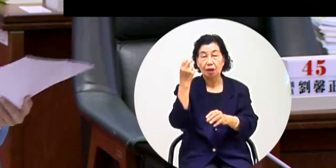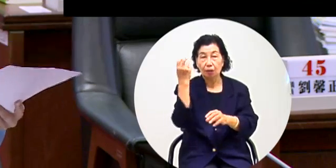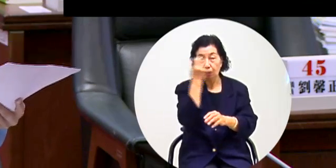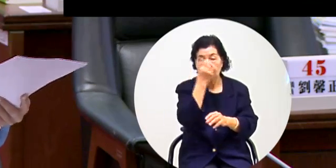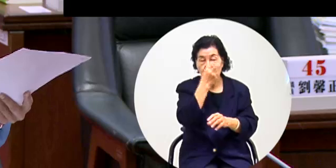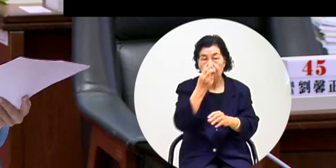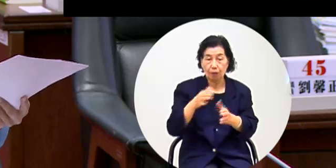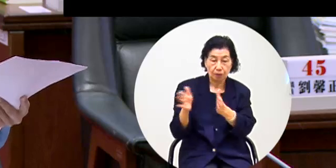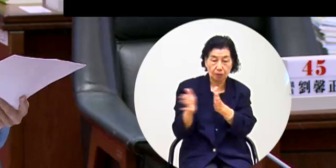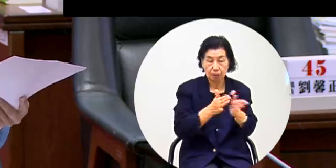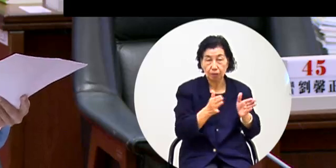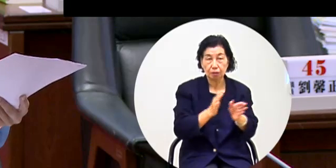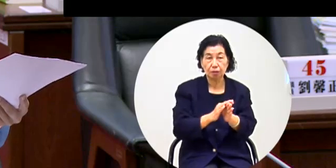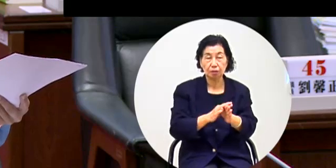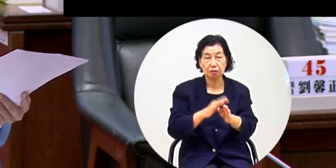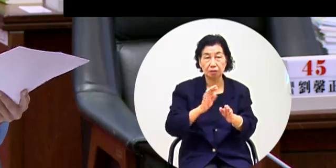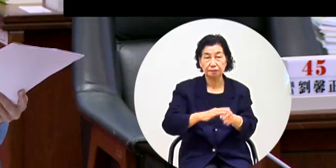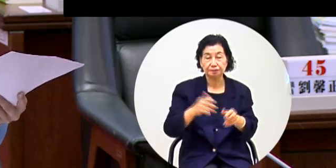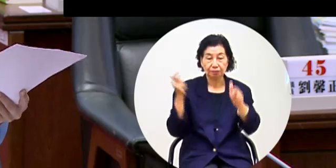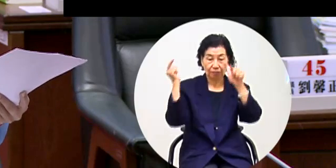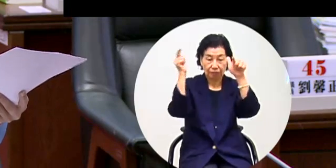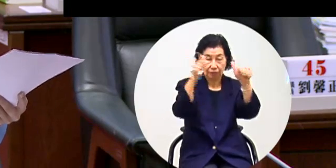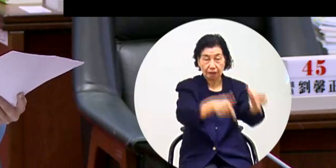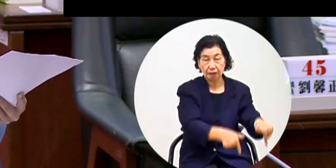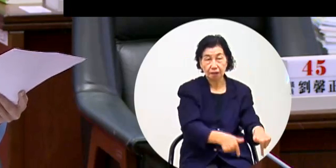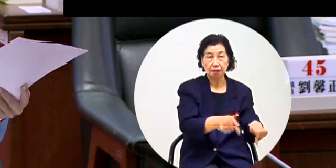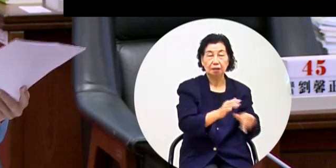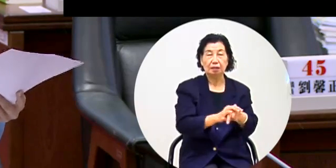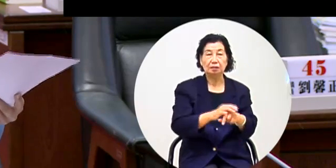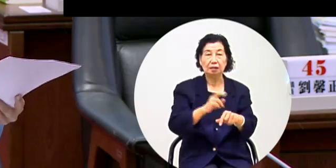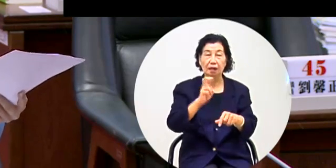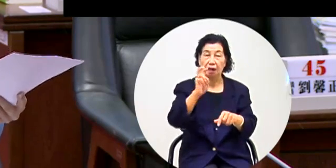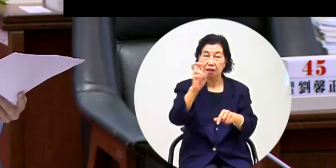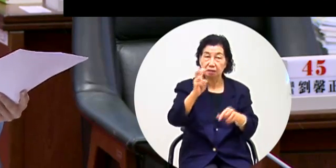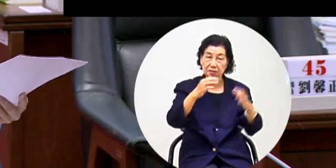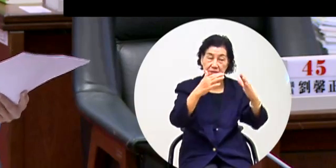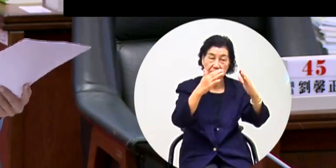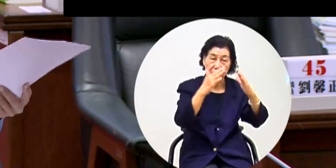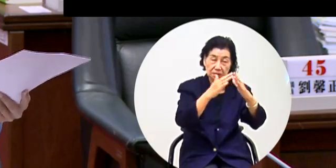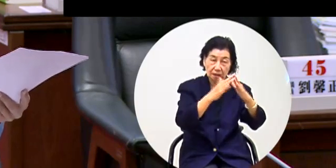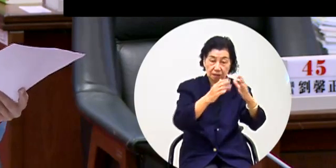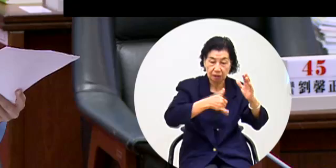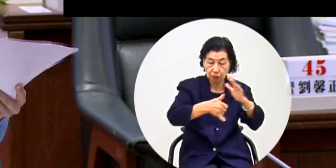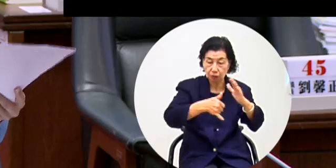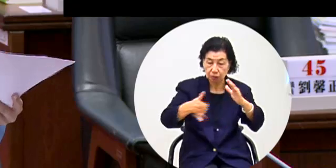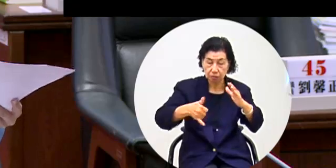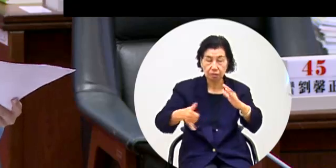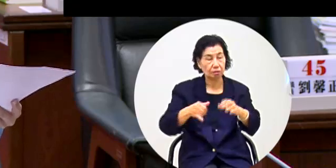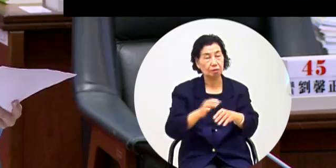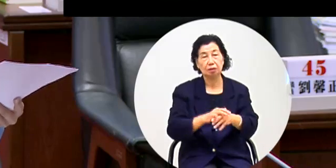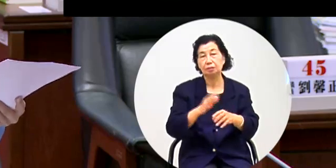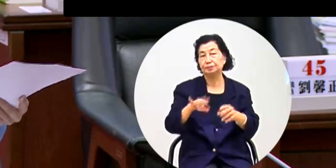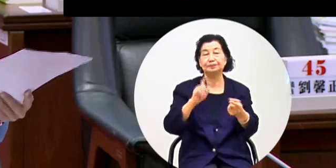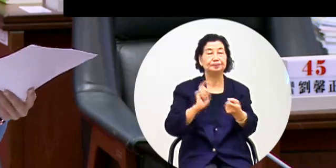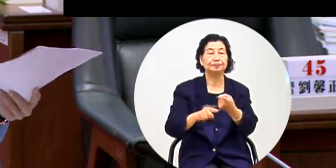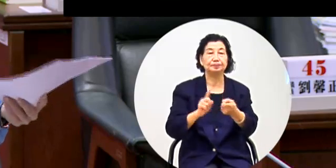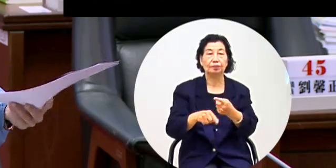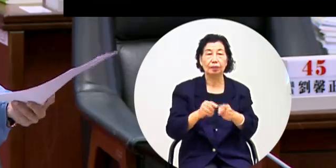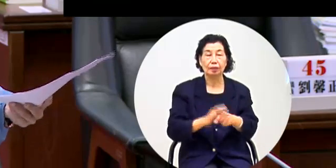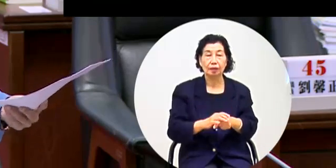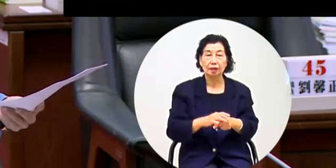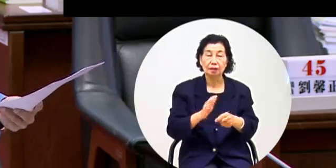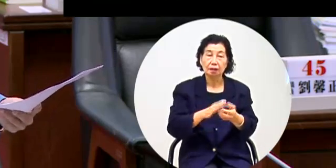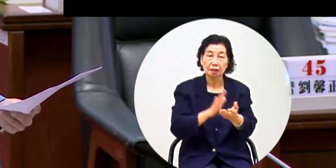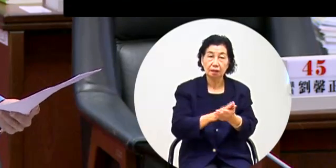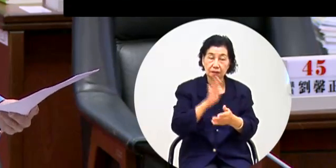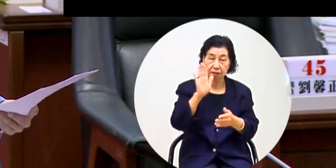草率的状况不是我在讲的。那这个东西我很担心，就是说将来能不能作为迁村赔偿的依据。那所以呢，我